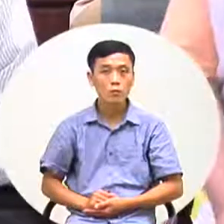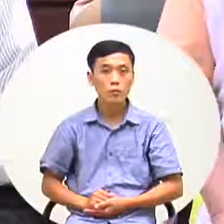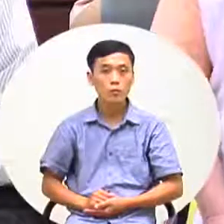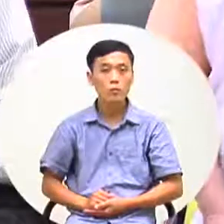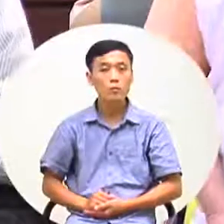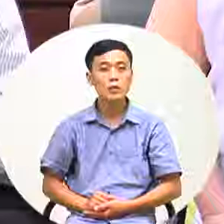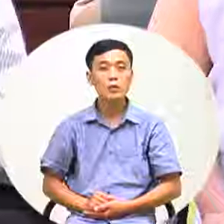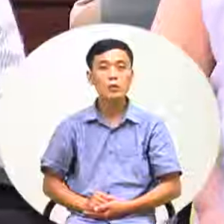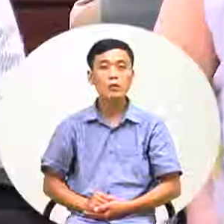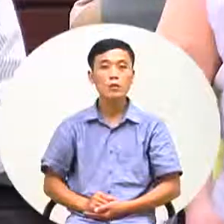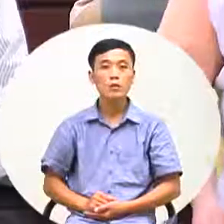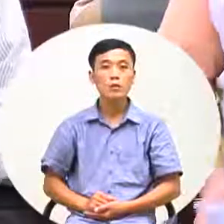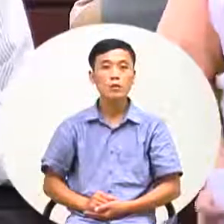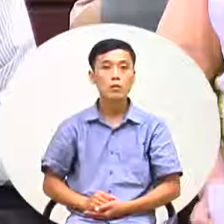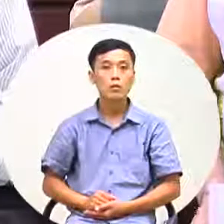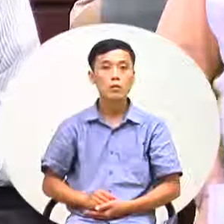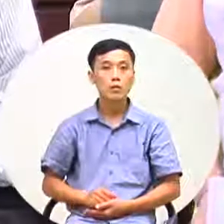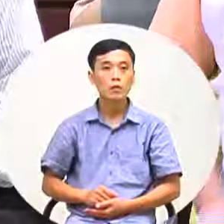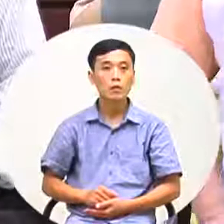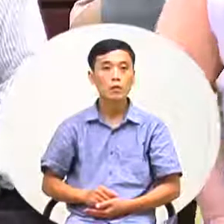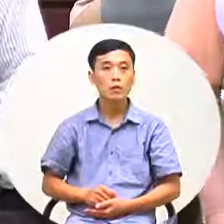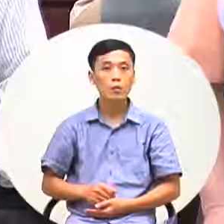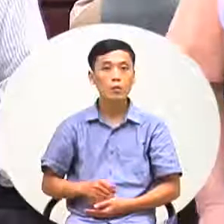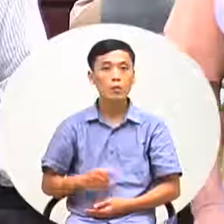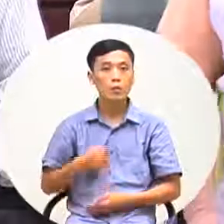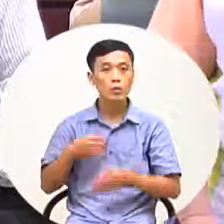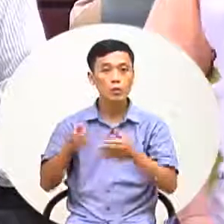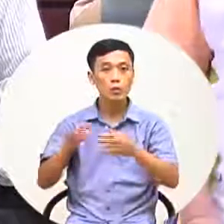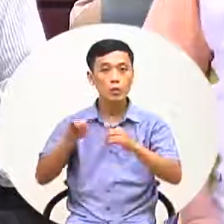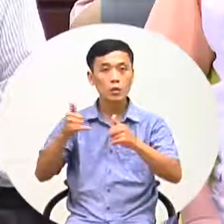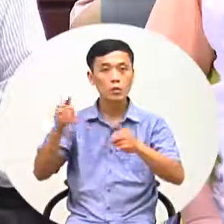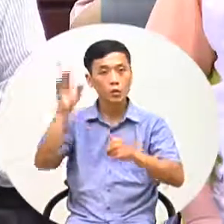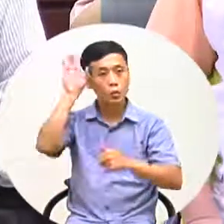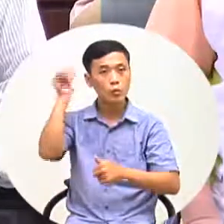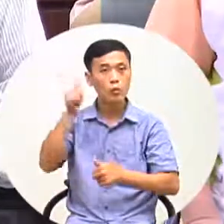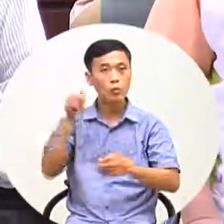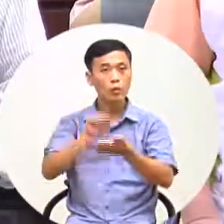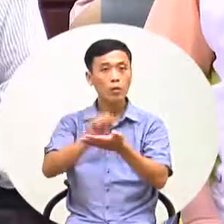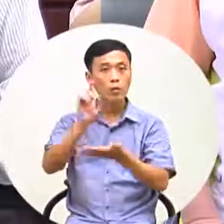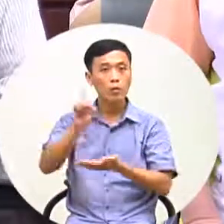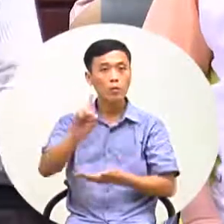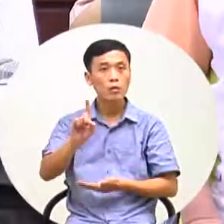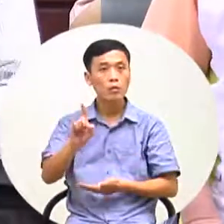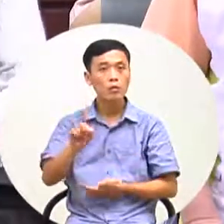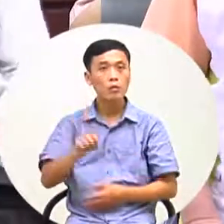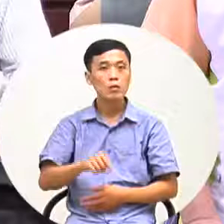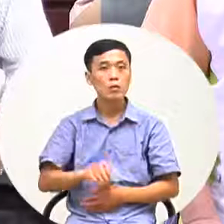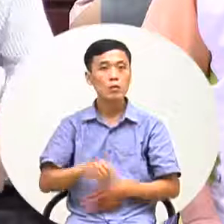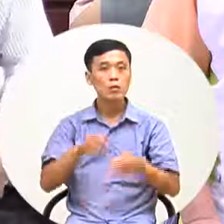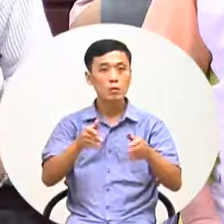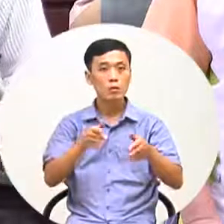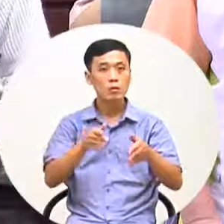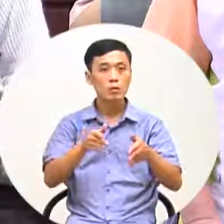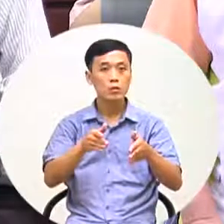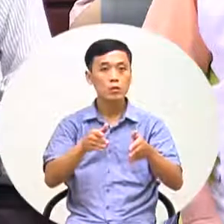伊甲苏源报告就是讲吼，迄加分45个即款，即就是原地伊有经过农地定